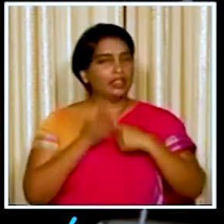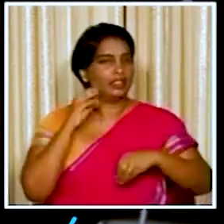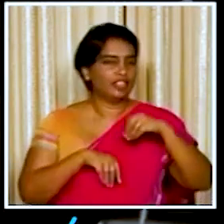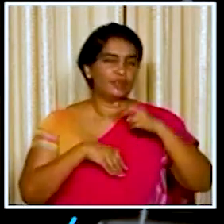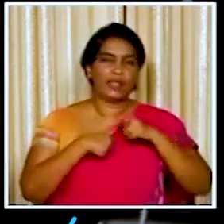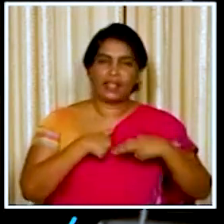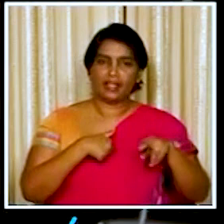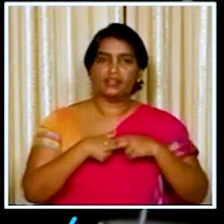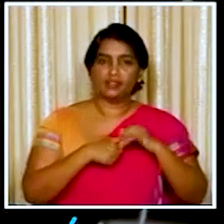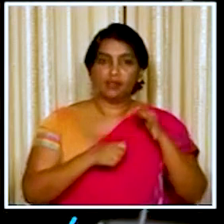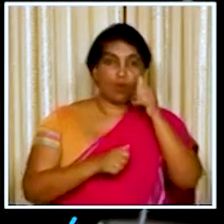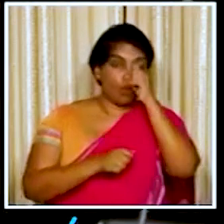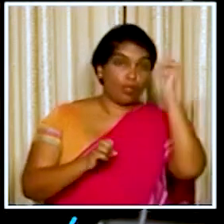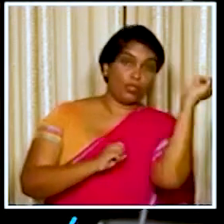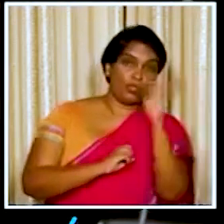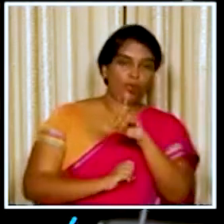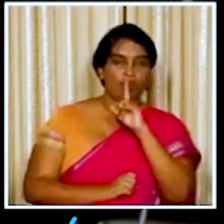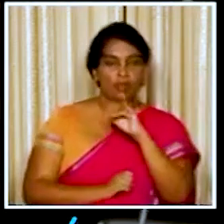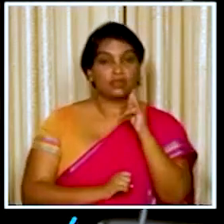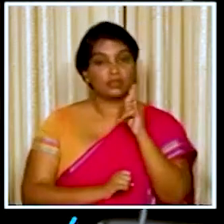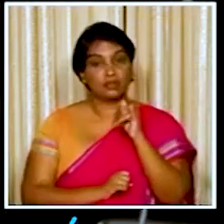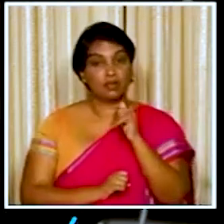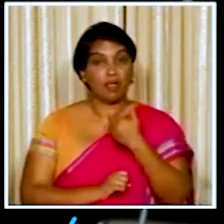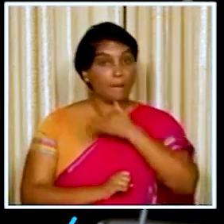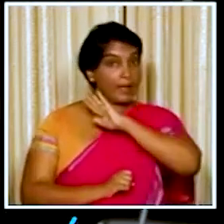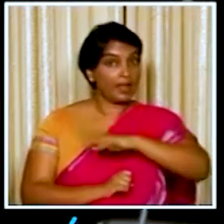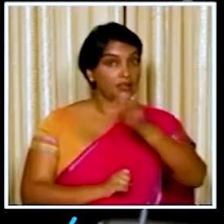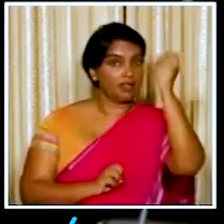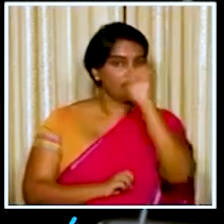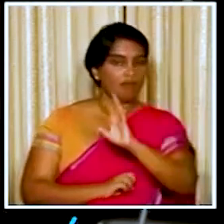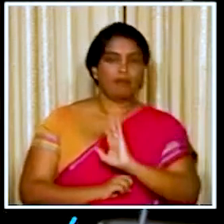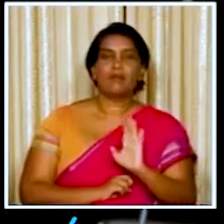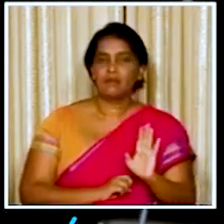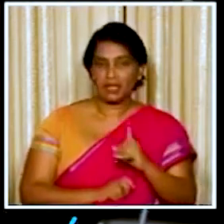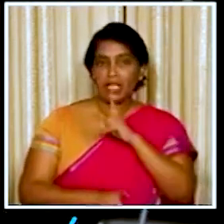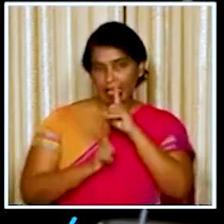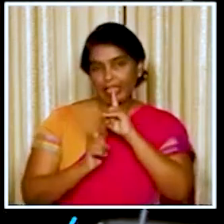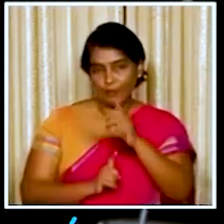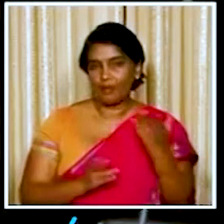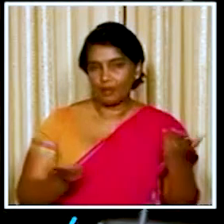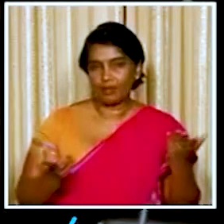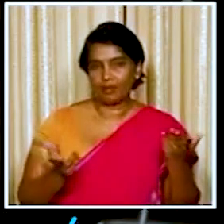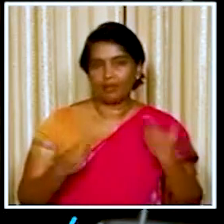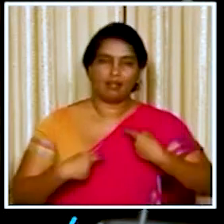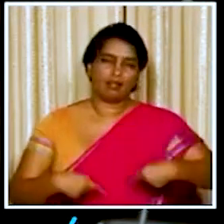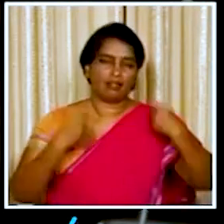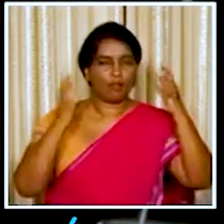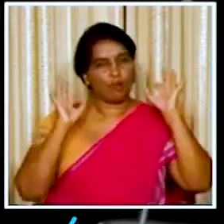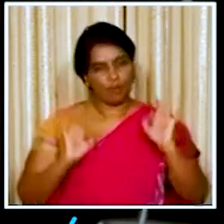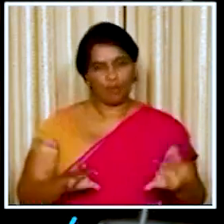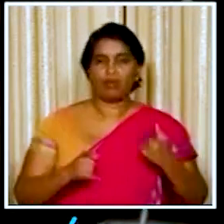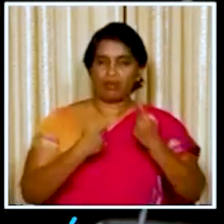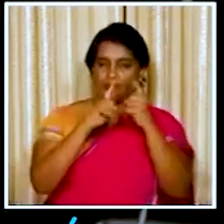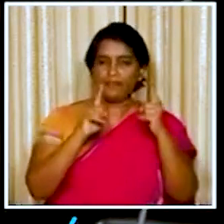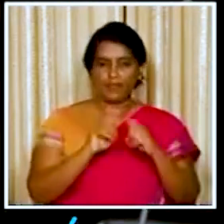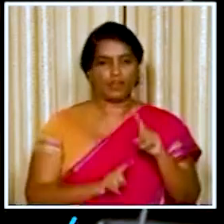මත සමහර උන්ඩියල් කරලා එවන්න කිව්වා. සමහර කිව්වා අපි එනකන් සල්ලි එවන්න එපා කියලා. එහෙම කිව්වනේ. ඒකනේ අපි ආයි තර්ක කරන්න ඕනේ නැහැ. විවිධ පාර්ශ්ව